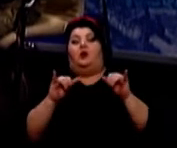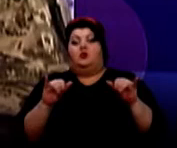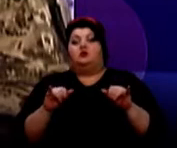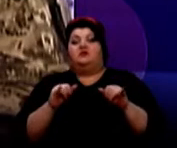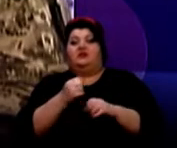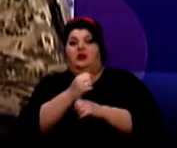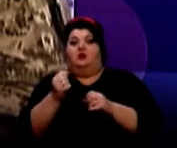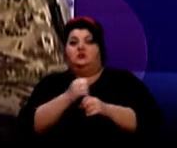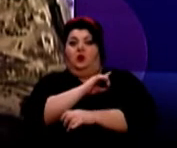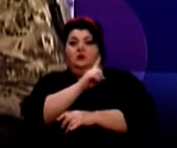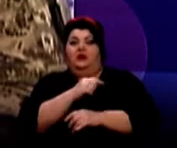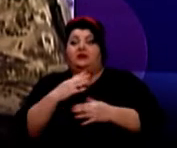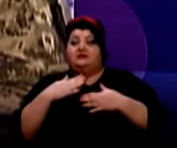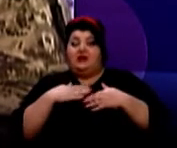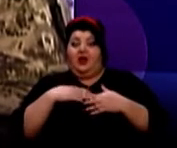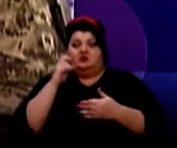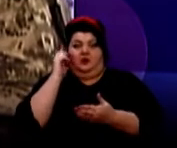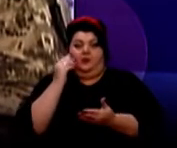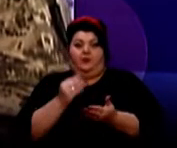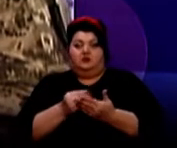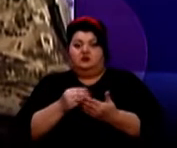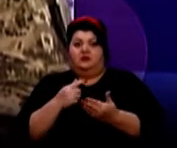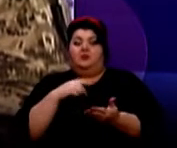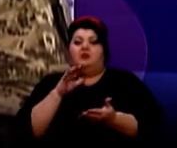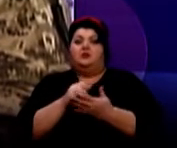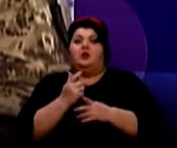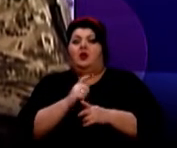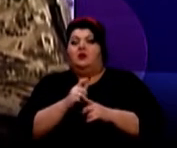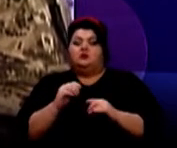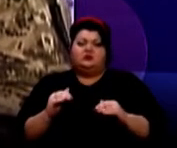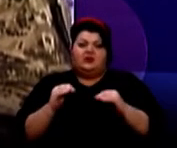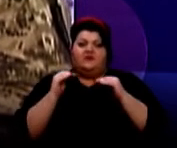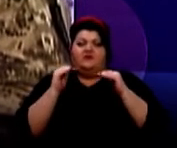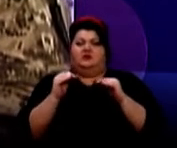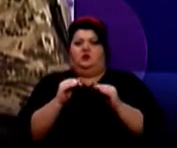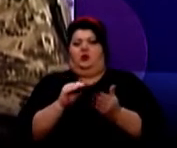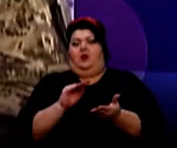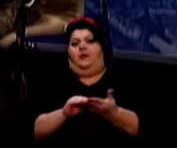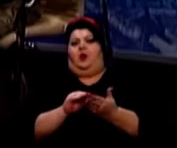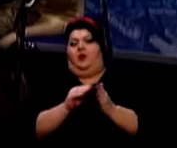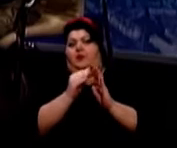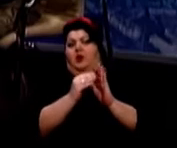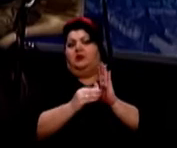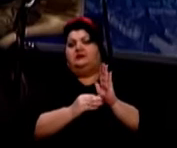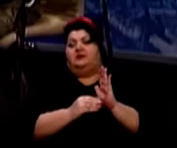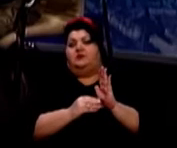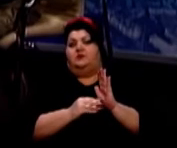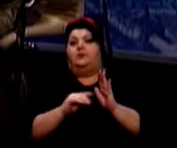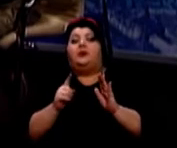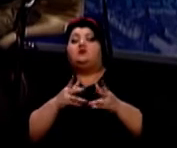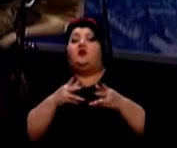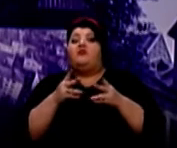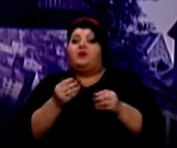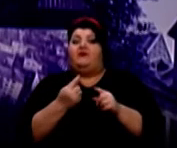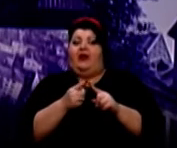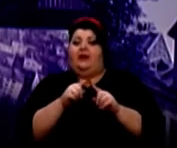то з нашим бюджетом ми займаємо досить високий показник. Що впливає на цей